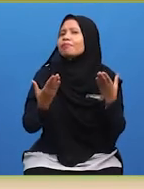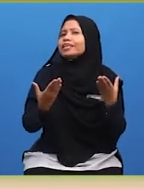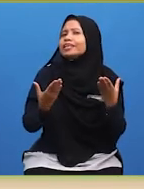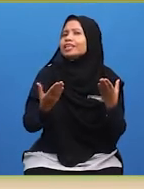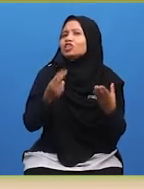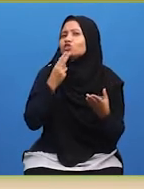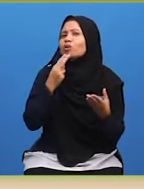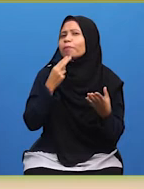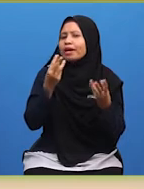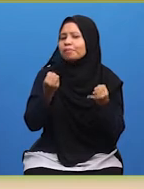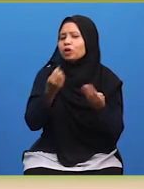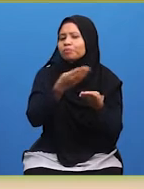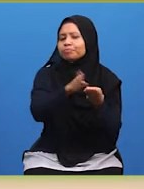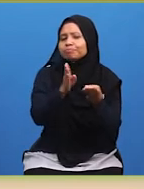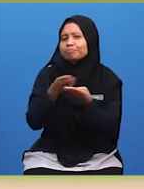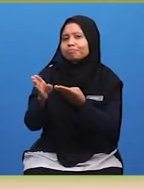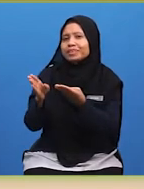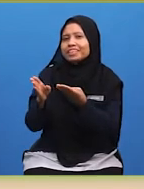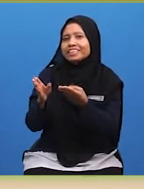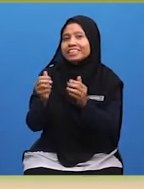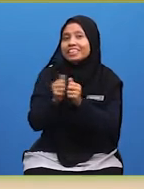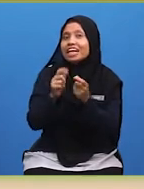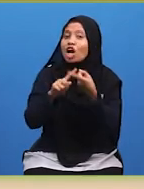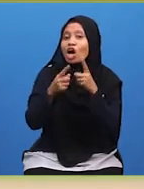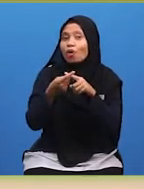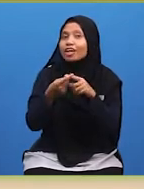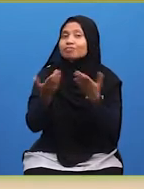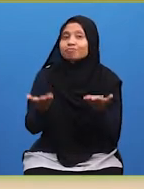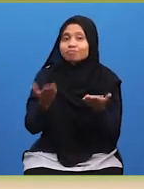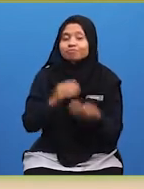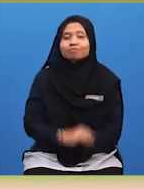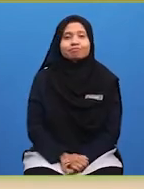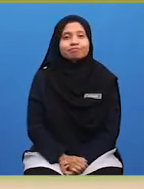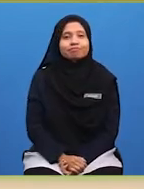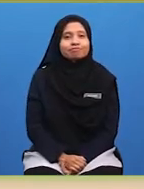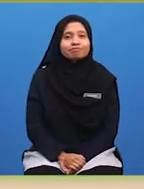Bagaimanakah si Comel membahagikan dengan kawan si Comel?